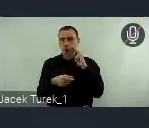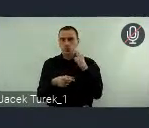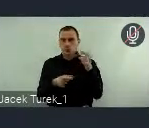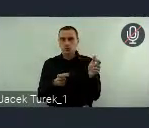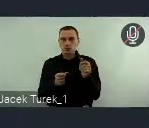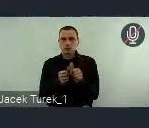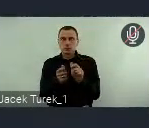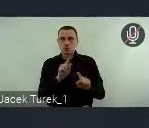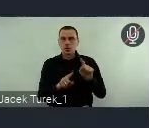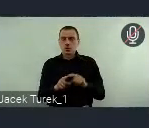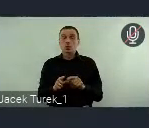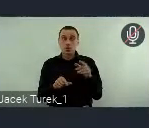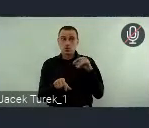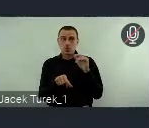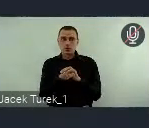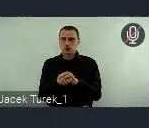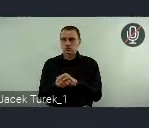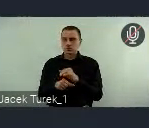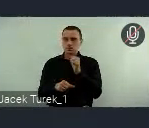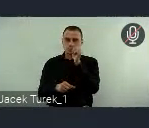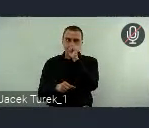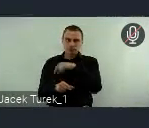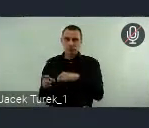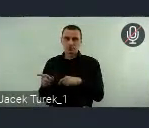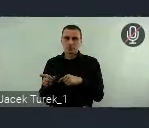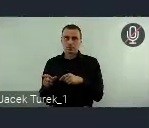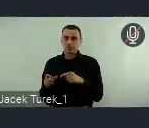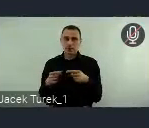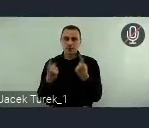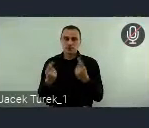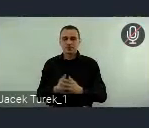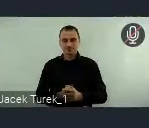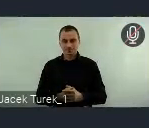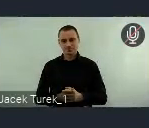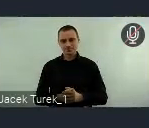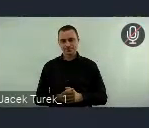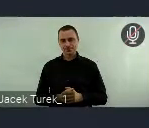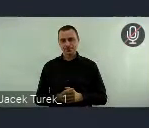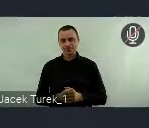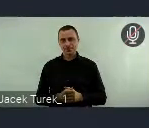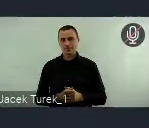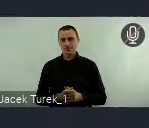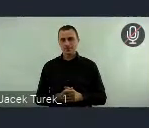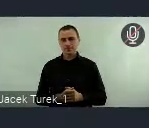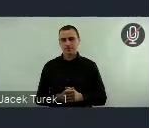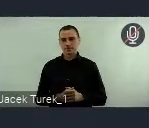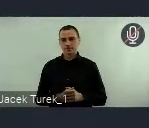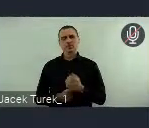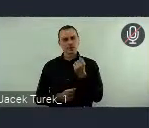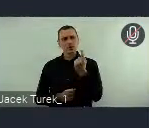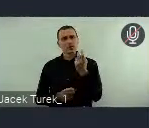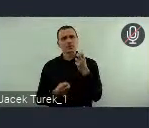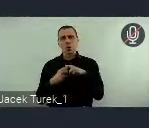może wtedy ten głuchy wziąć udział w kursie No jest to chyba nie w porządku Tak się wydaje nie no więc to jest taka rzecz która mnie